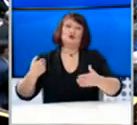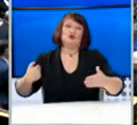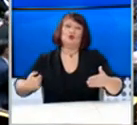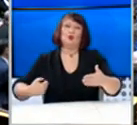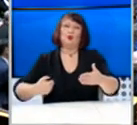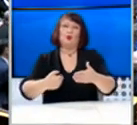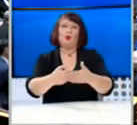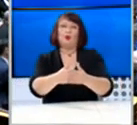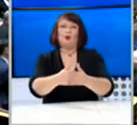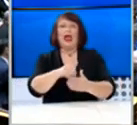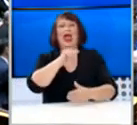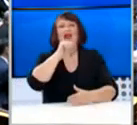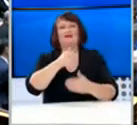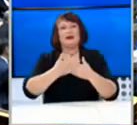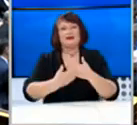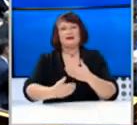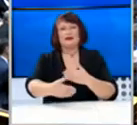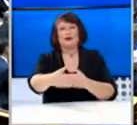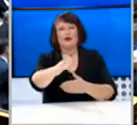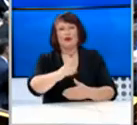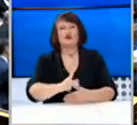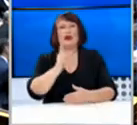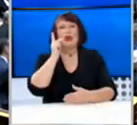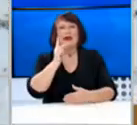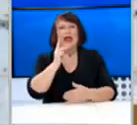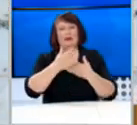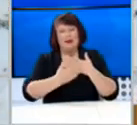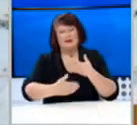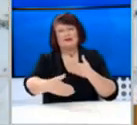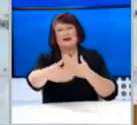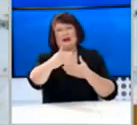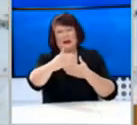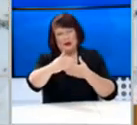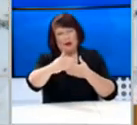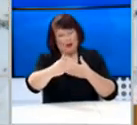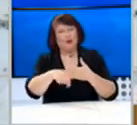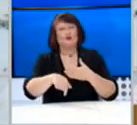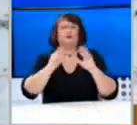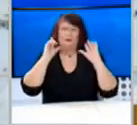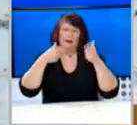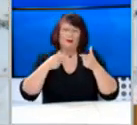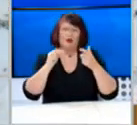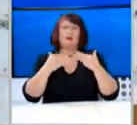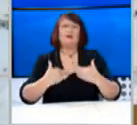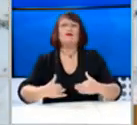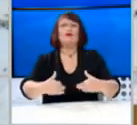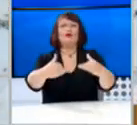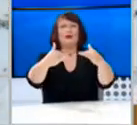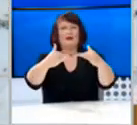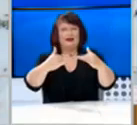πρώτης συνόδου της ΚΑΠΑ Βουλευτικής Περιόδου Προεδρευομένης Κοινοβουλευτικής Δημοκρατίας την